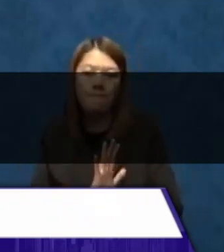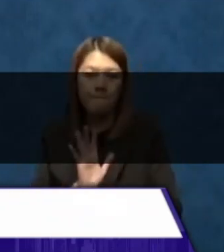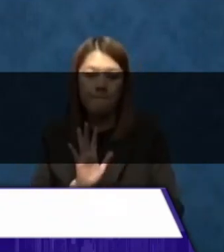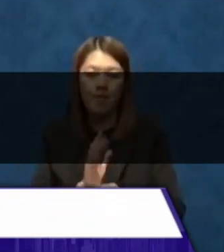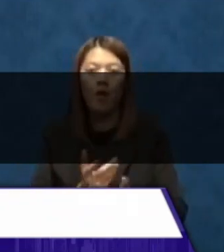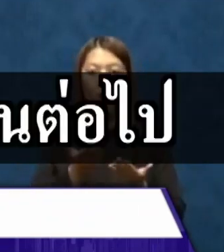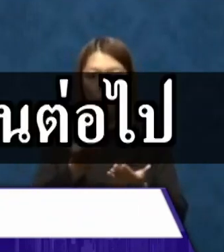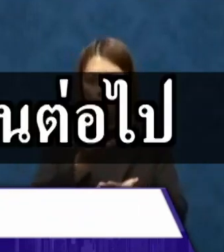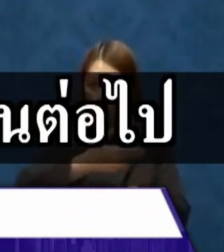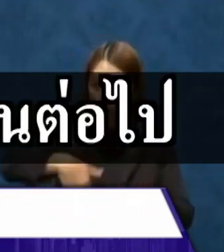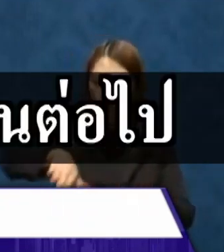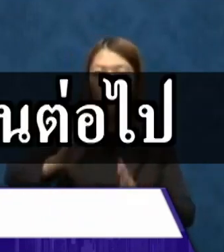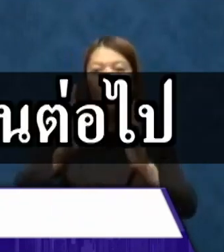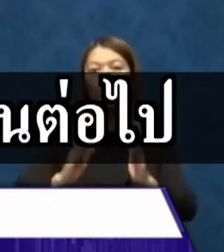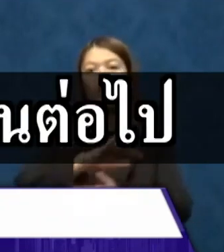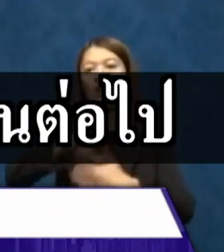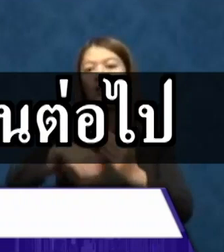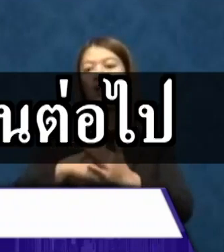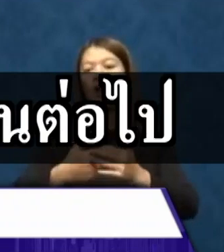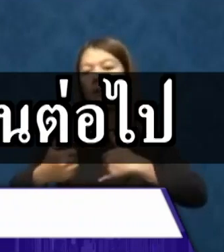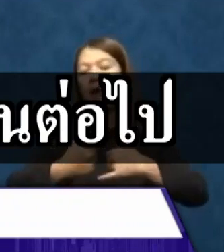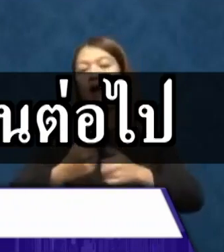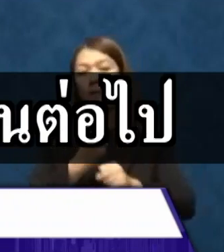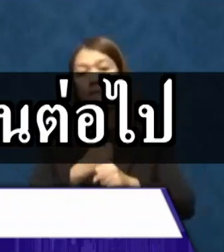พื่อนๆส่วนใหญ่ได้กลับมาทำหน้าที่